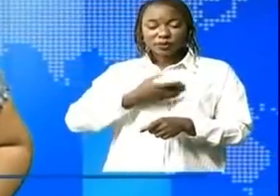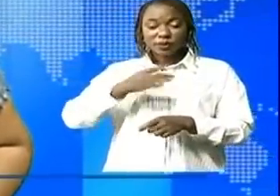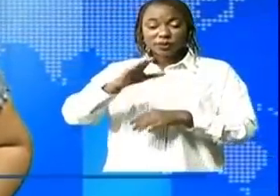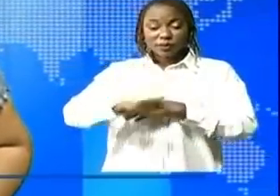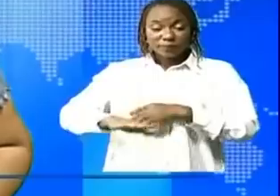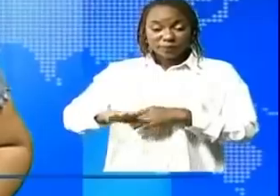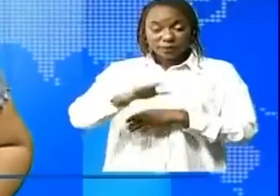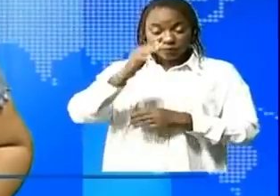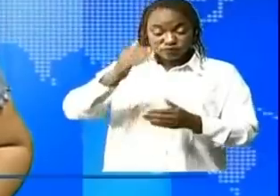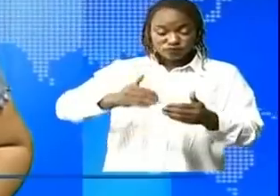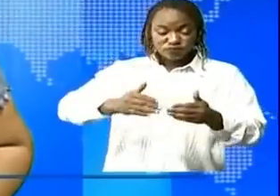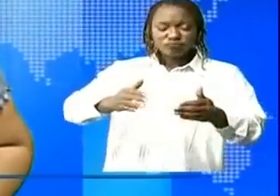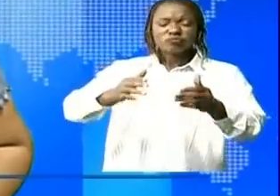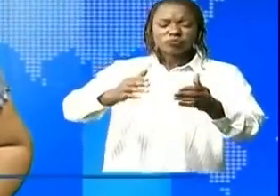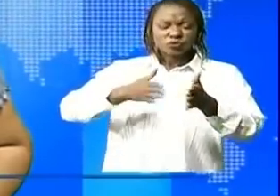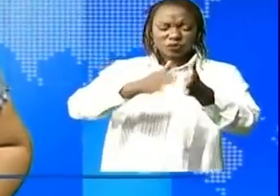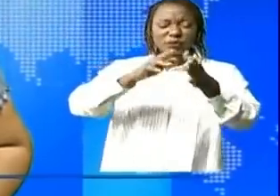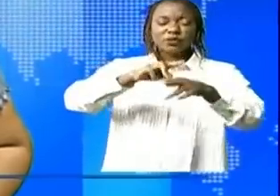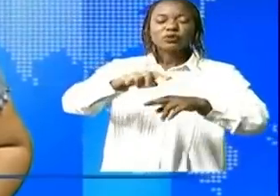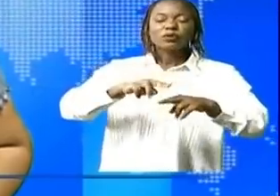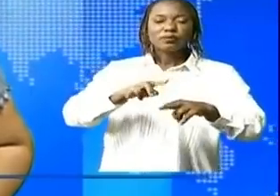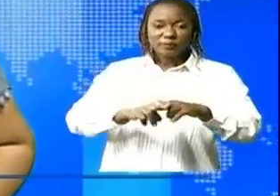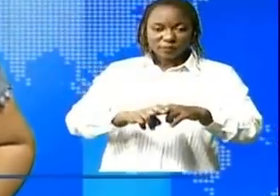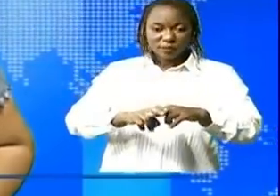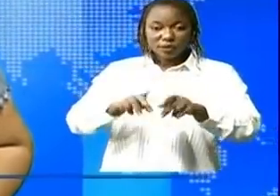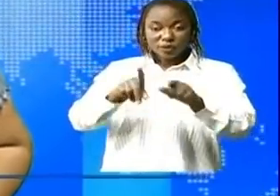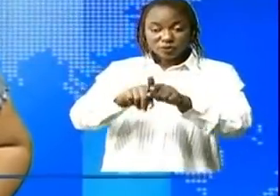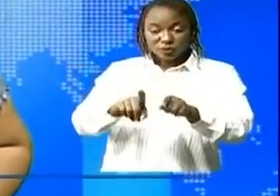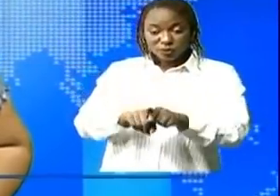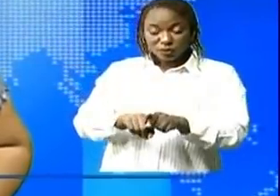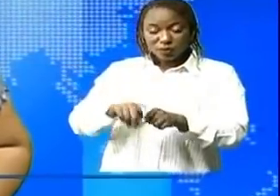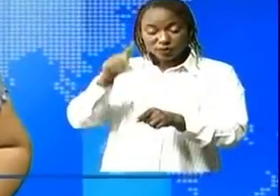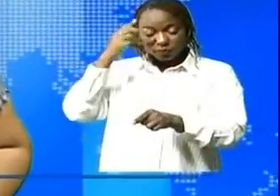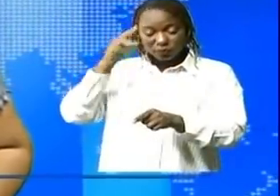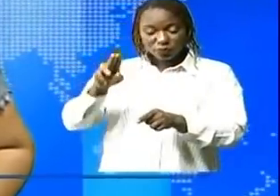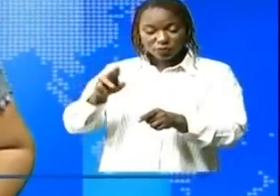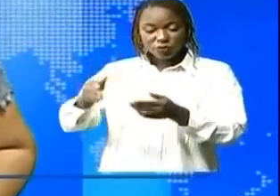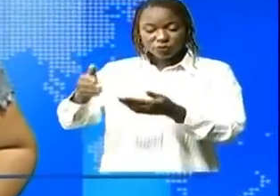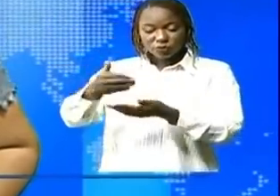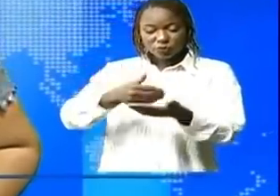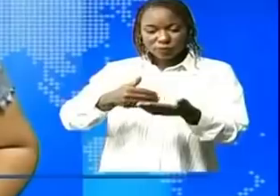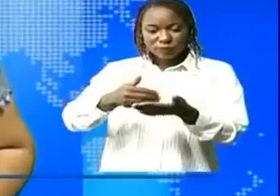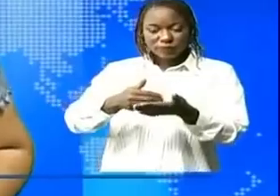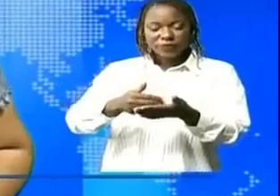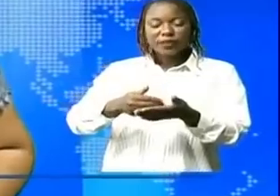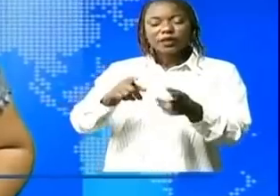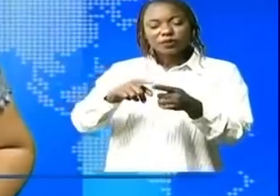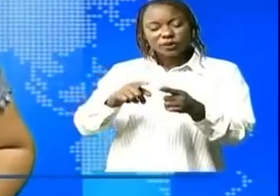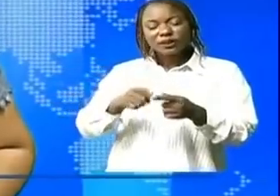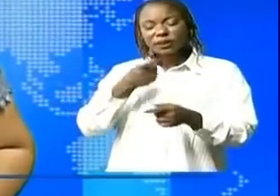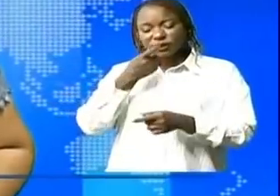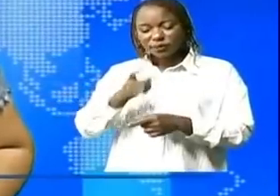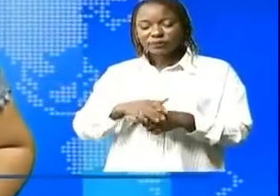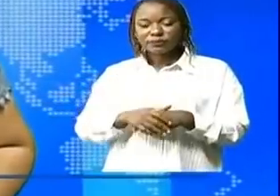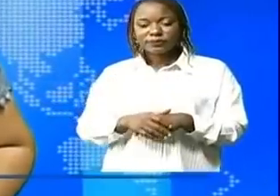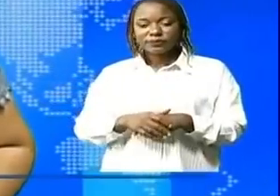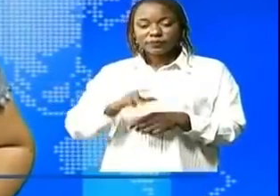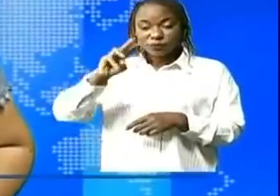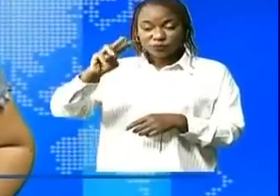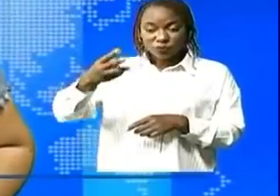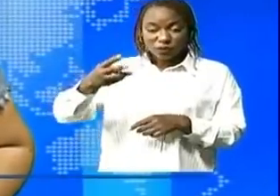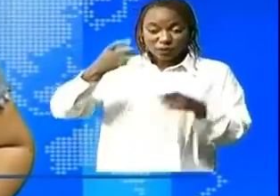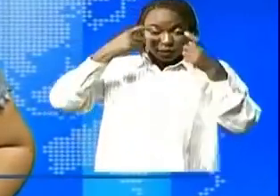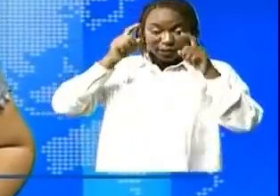procédure prévue par le législateur qui a érigé les voies de recours ordinaire et extraordinaire, 3, cette